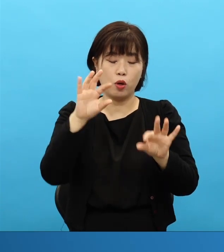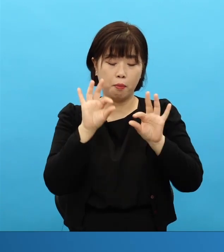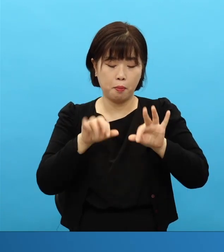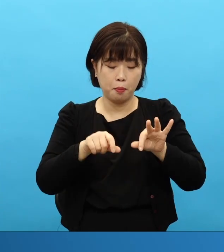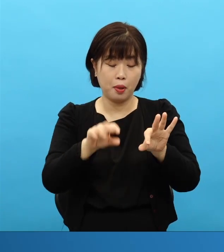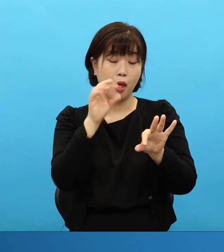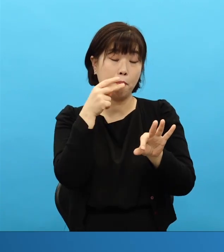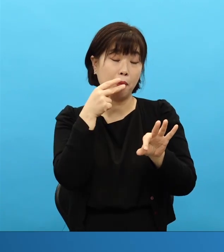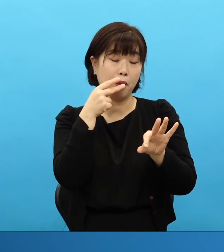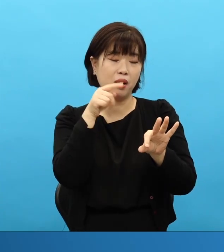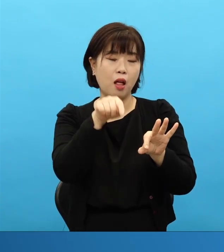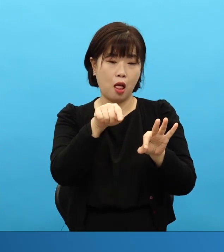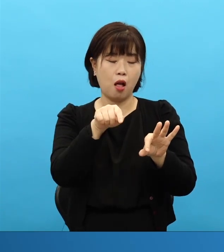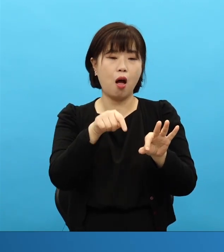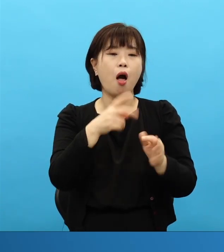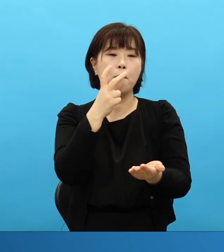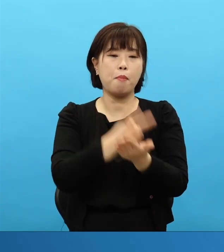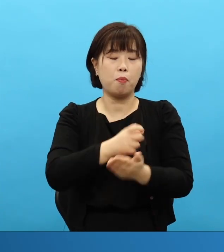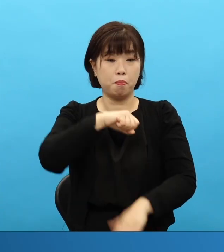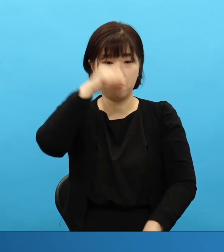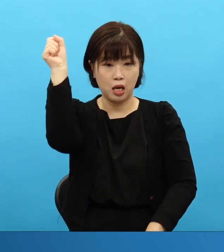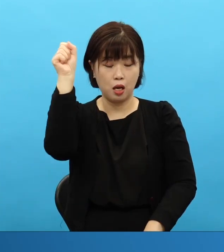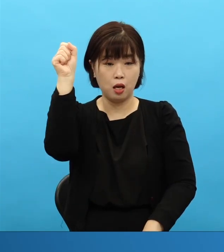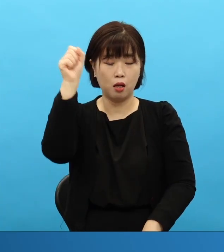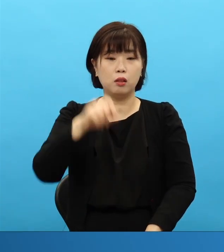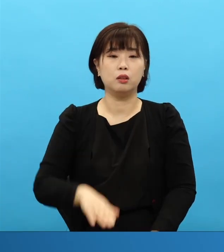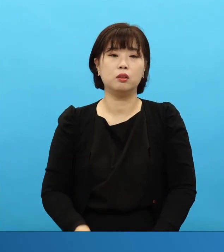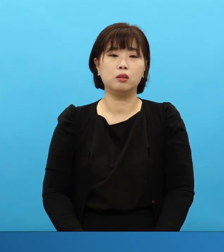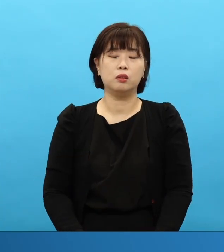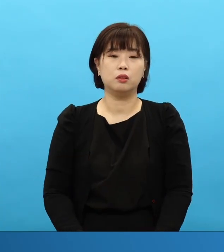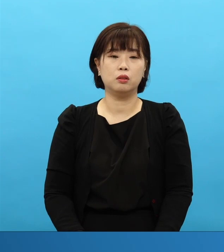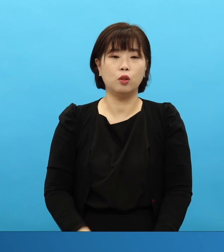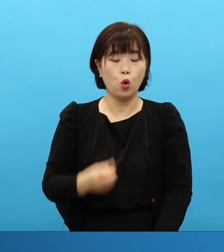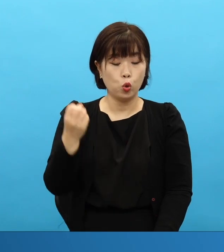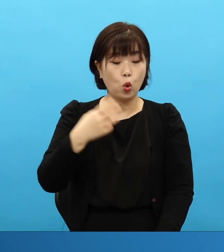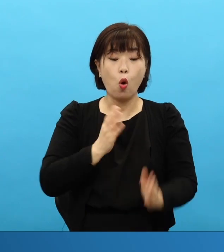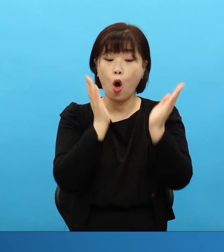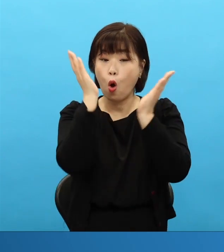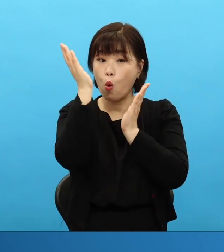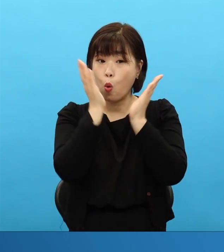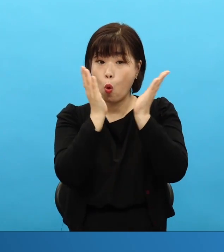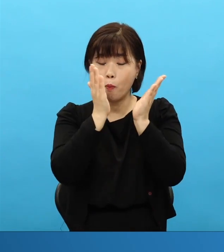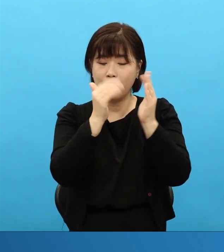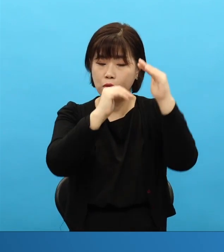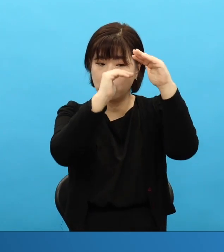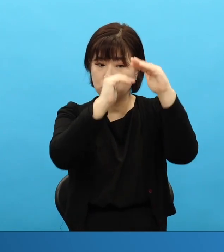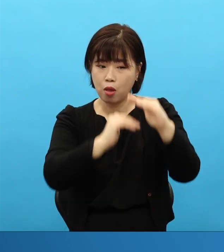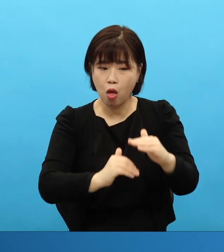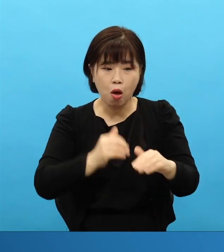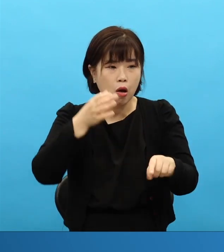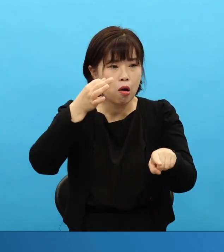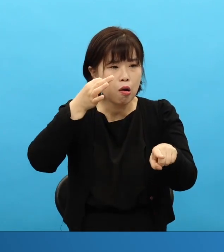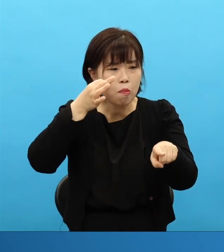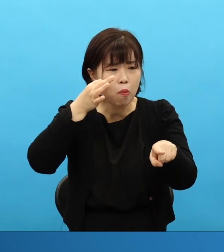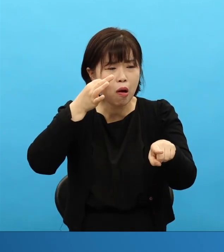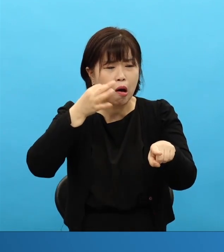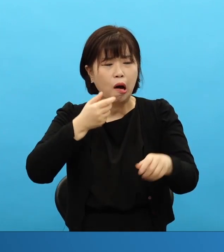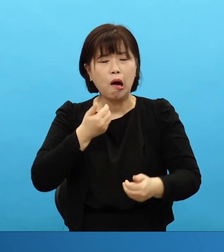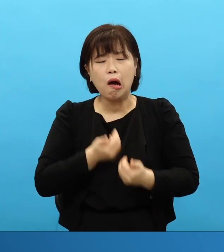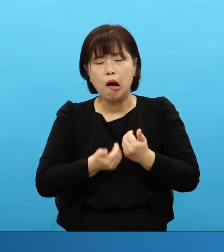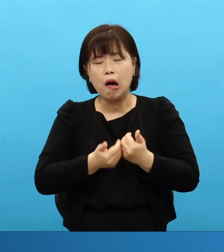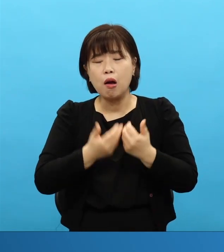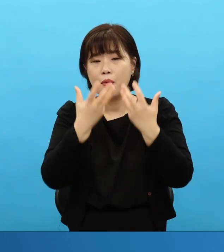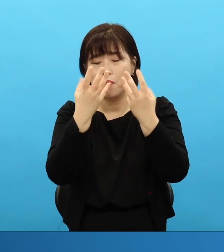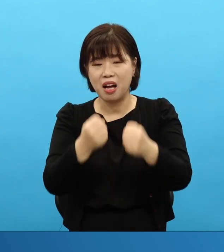한데 특히 오페라 같은 경우는 내용들이 거의 막장 드라마 수준이에요. 뭐 불륜이나